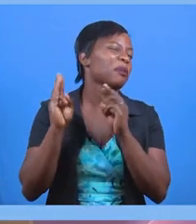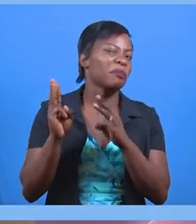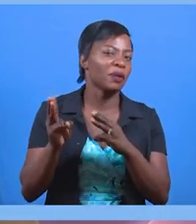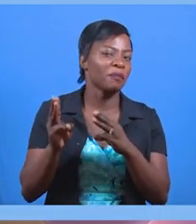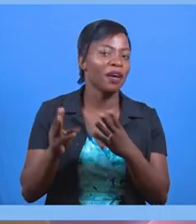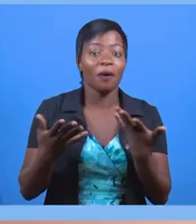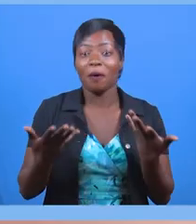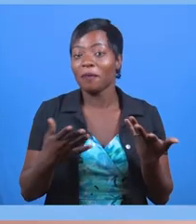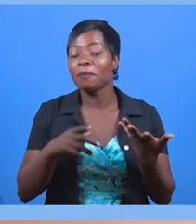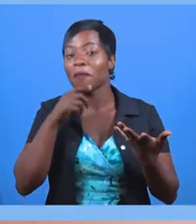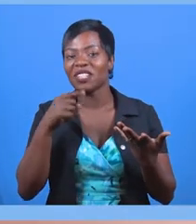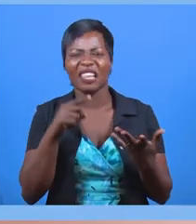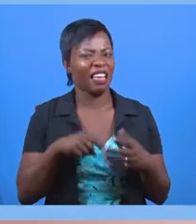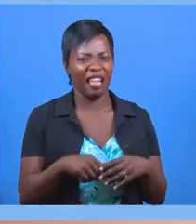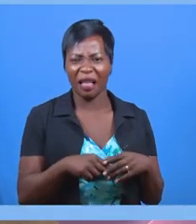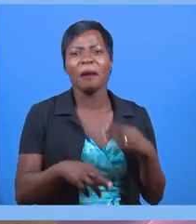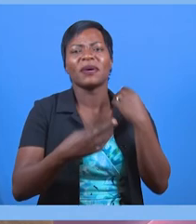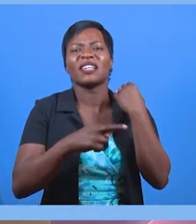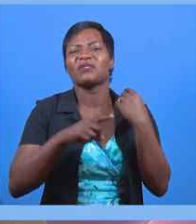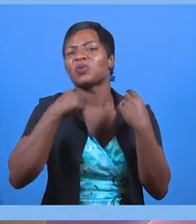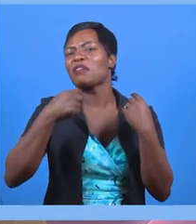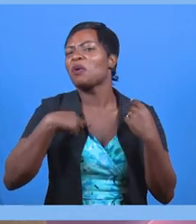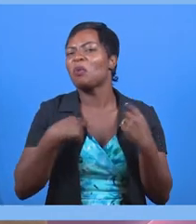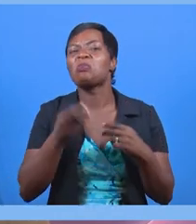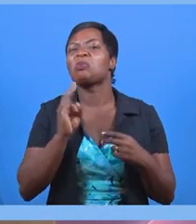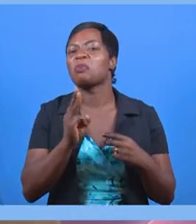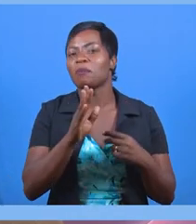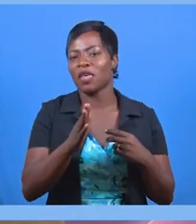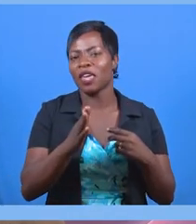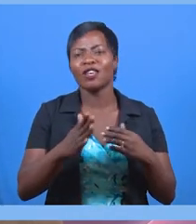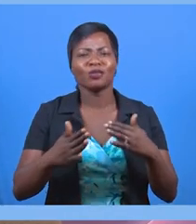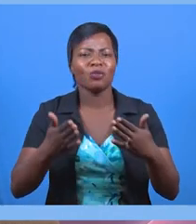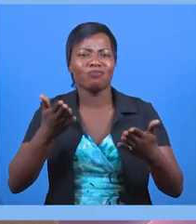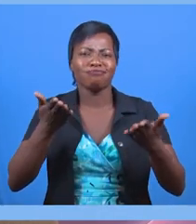dzemukadzi dzinonetsa. Saka pane futi kusaenzanisirana.